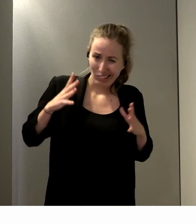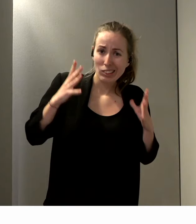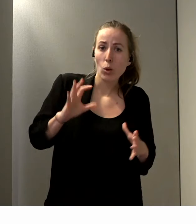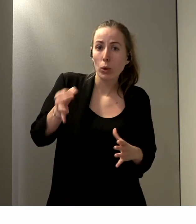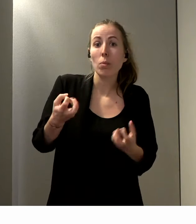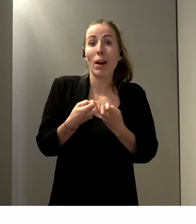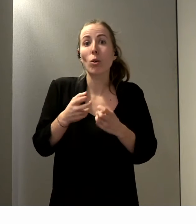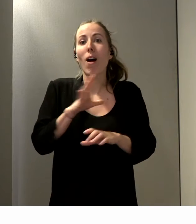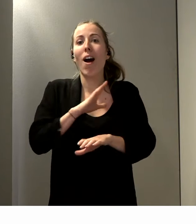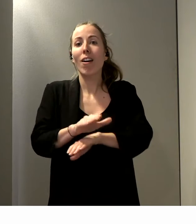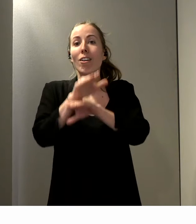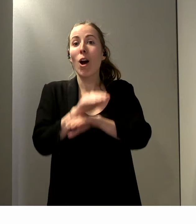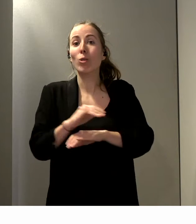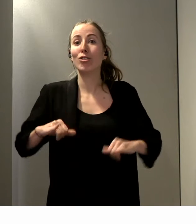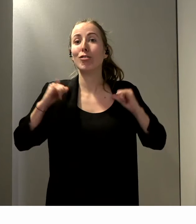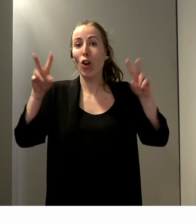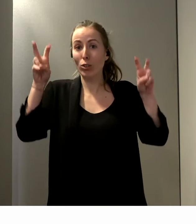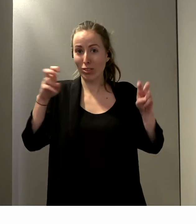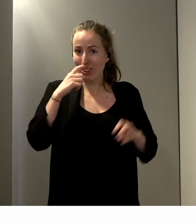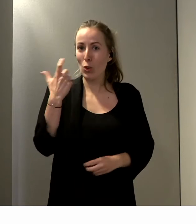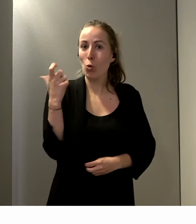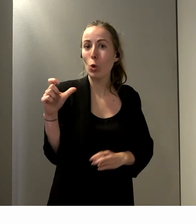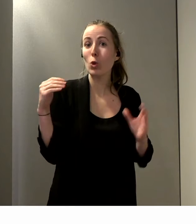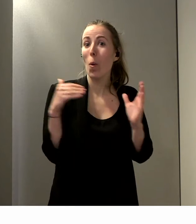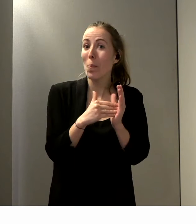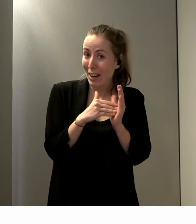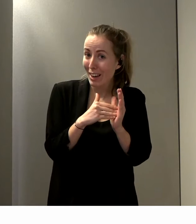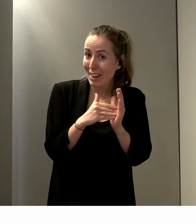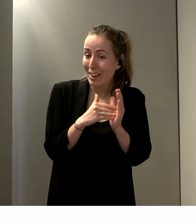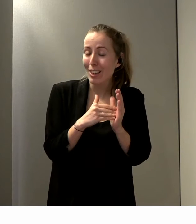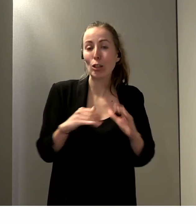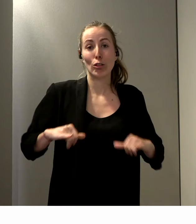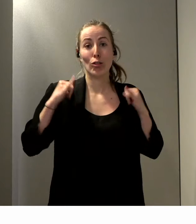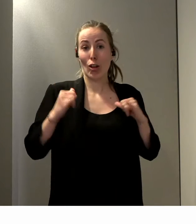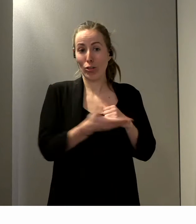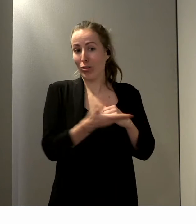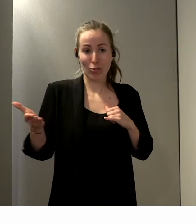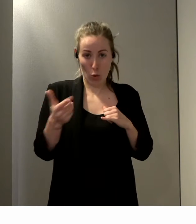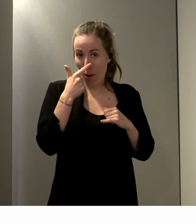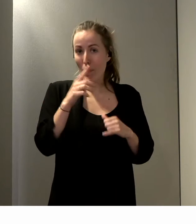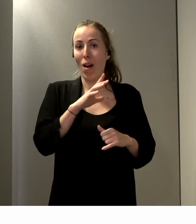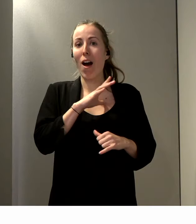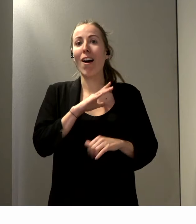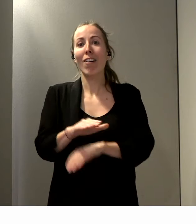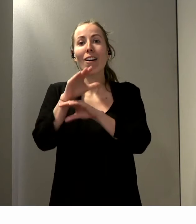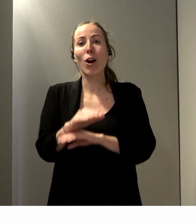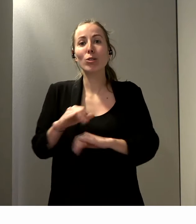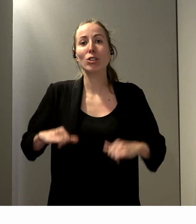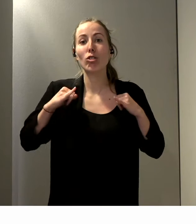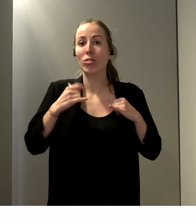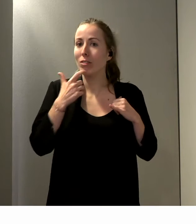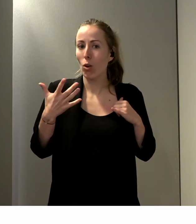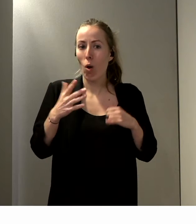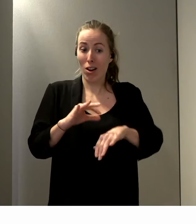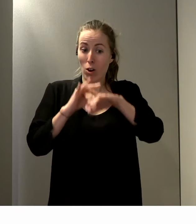la garantie jeune. Maintenant, on a 200 000, on s'oriente vers 200 000 jeunes en garantie jeune, donc c'est-à-dire avec un accompagnement qui